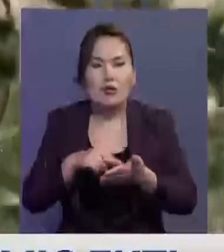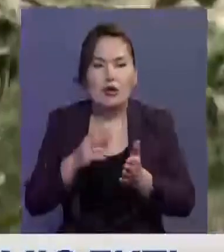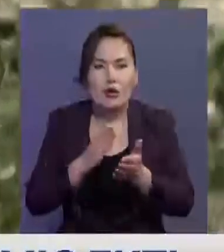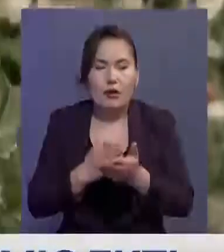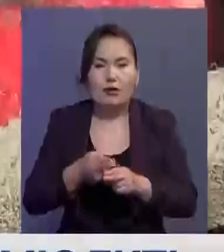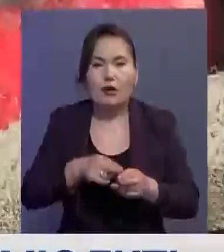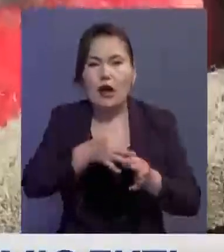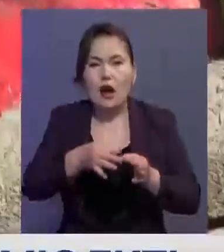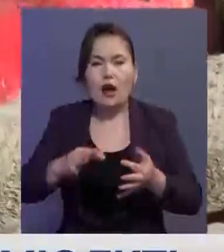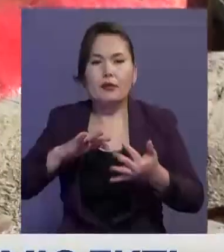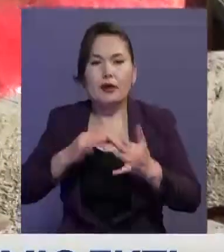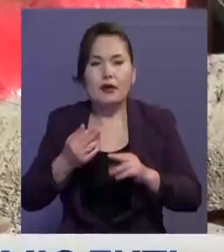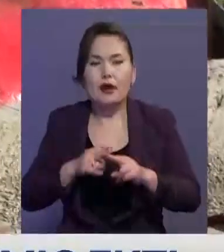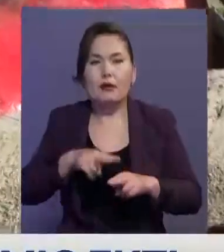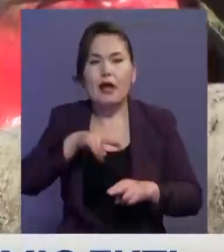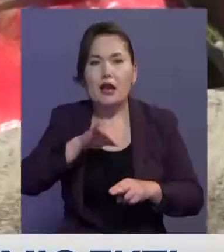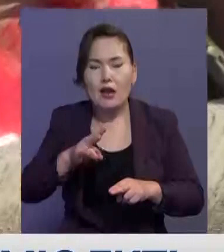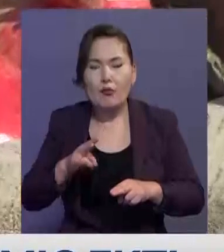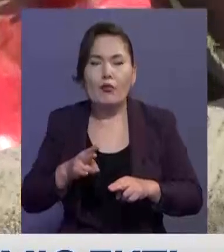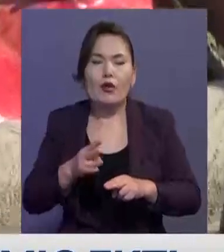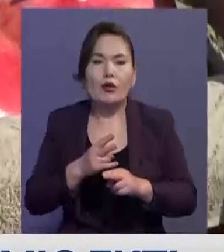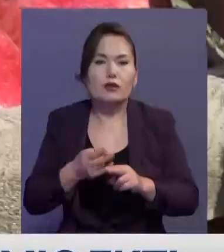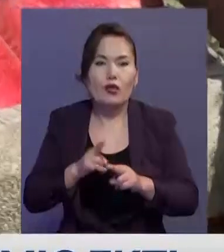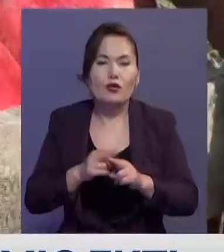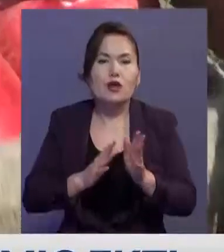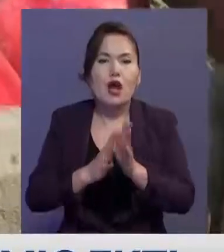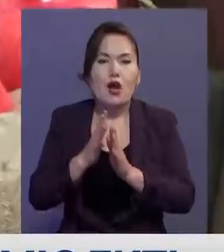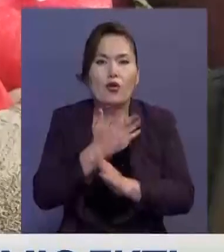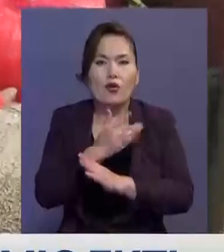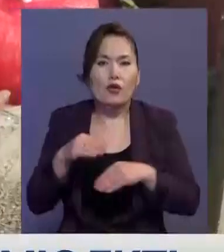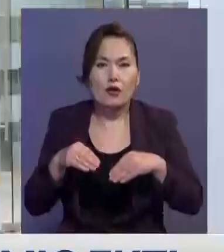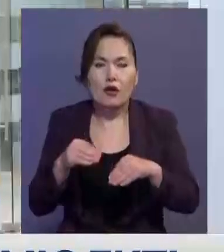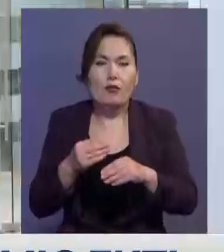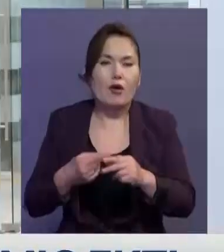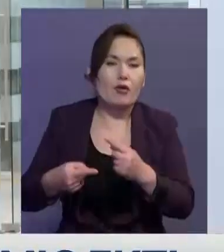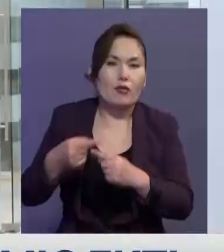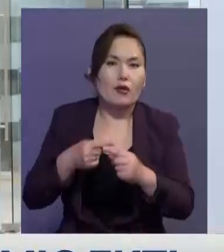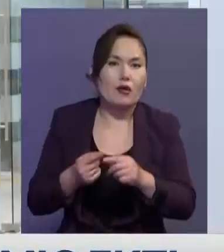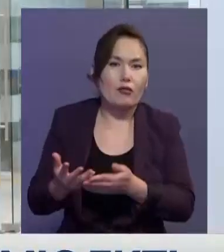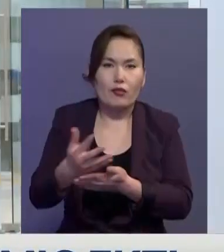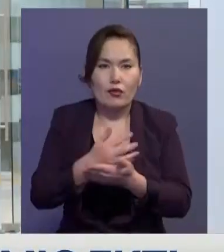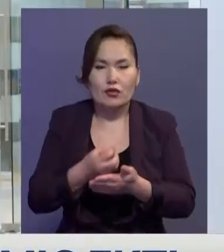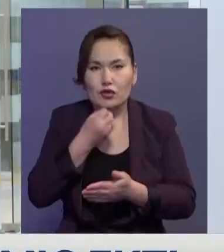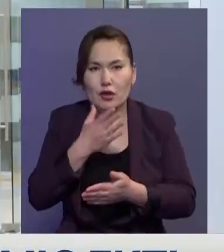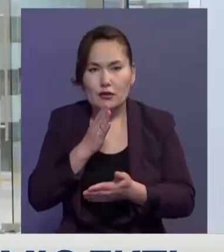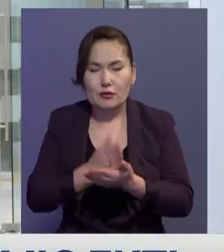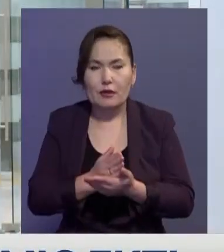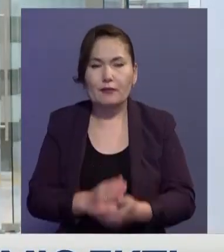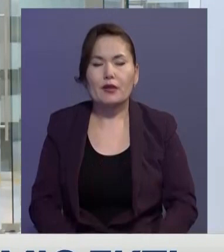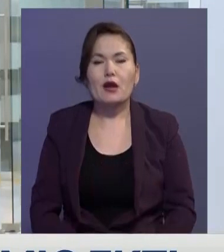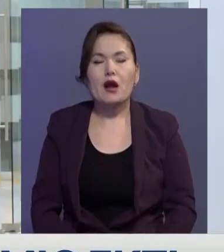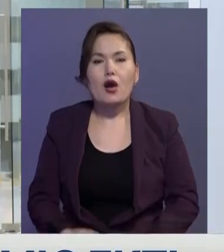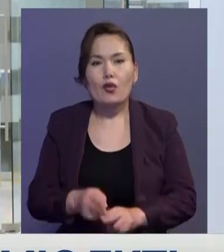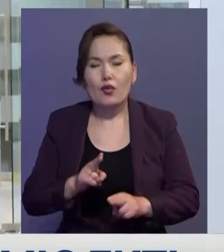өңірдегі бірнеше ауданда лимон өсіріп, одан көл көсір пайда тауып отырған кәсіпкерлер де бар. Бізде жылы жайларда